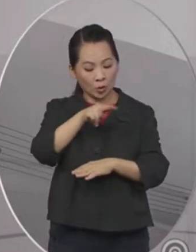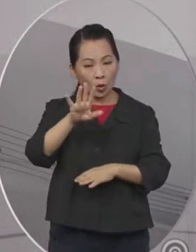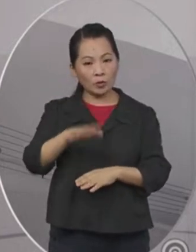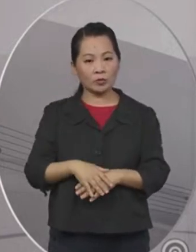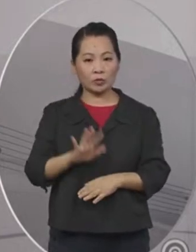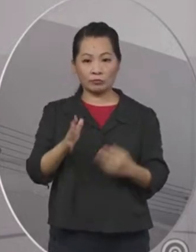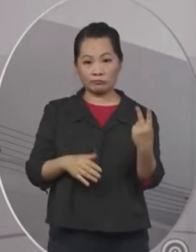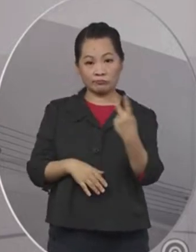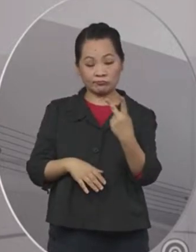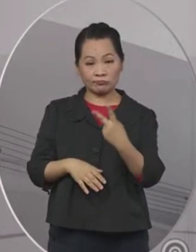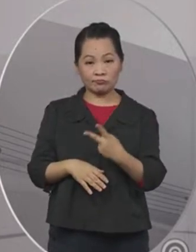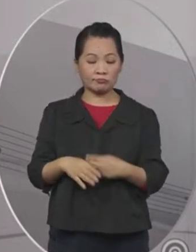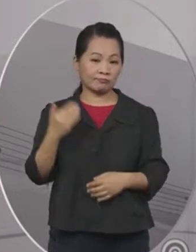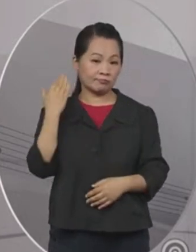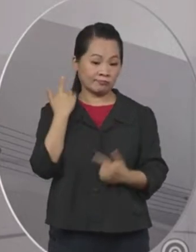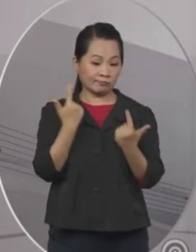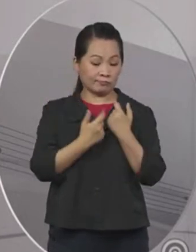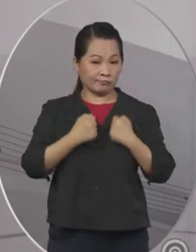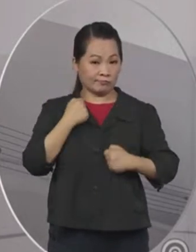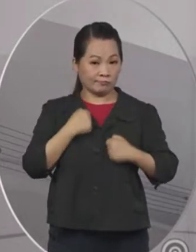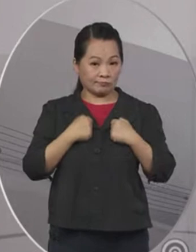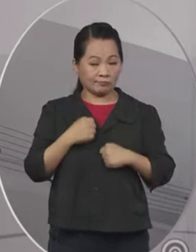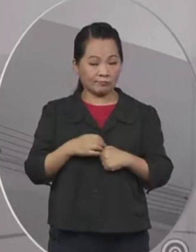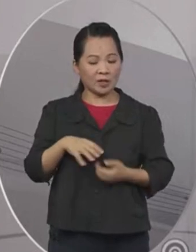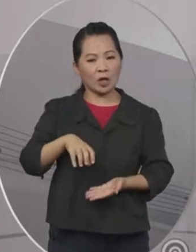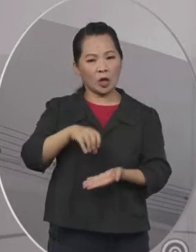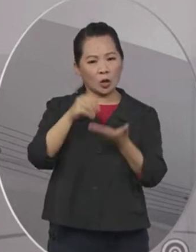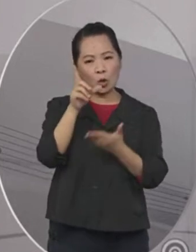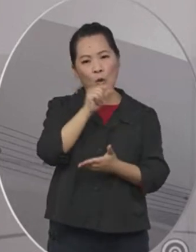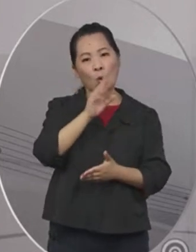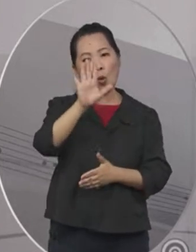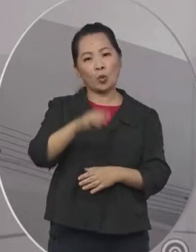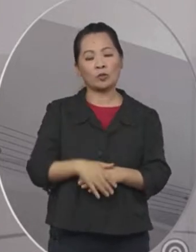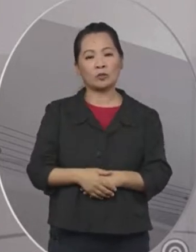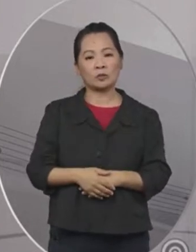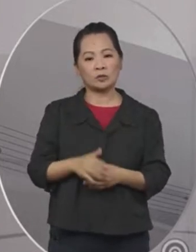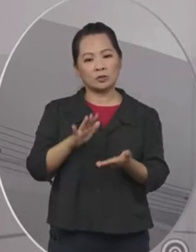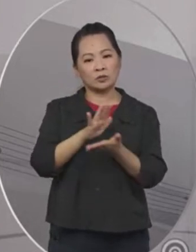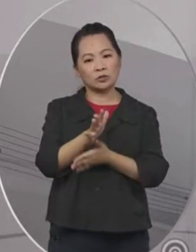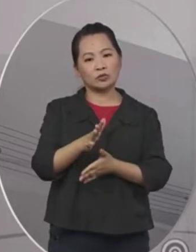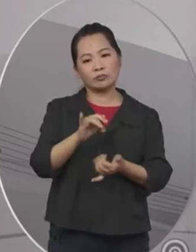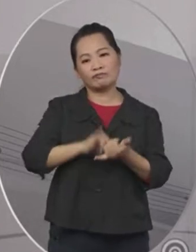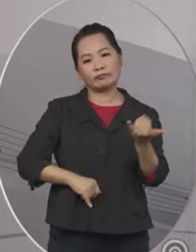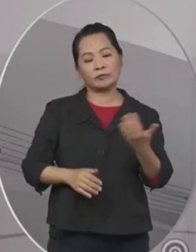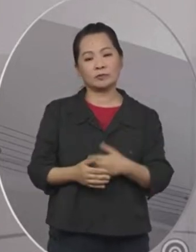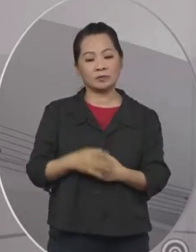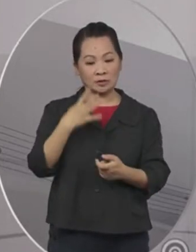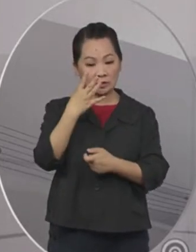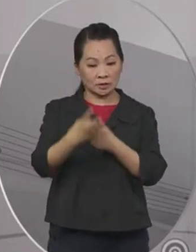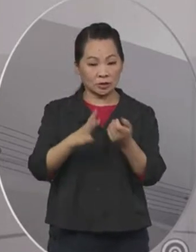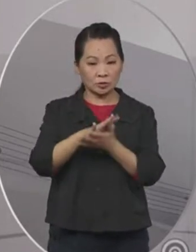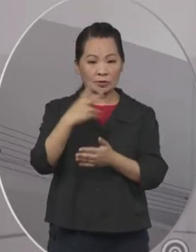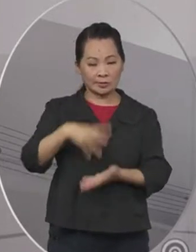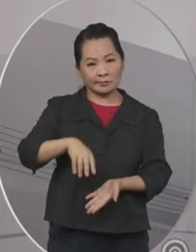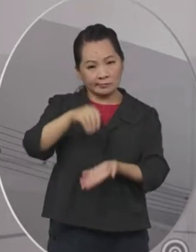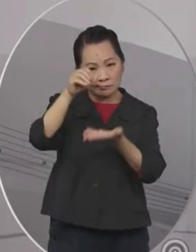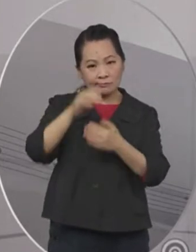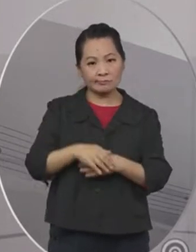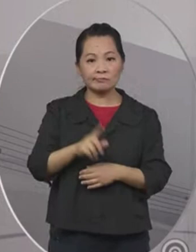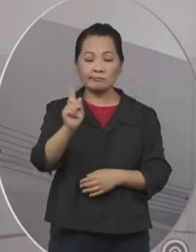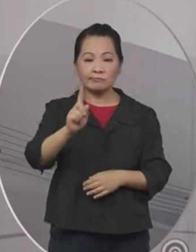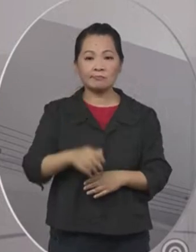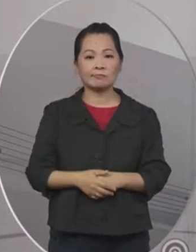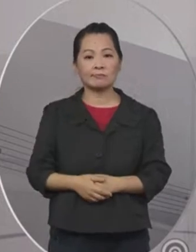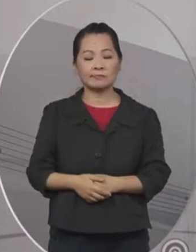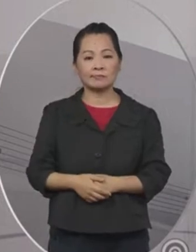议题是士林北投每次都会被候选人提出来，但是最后都跳票，四年后呢又会再提出来，那就是我